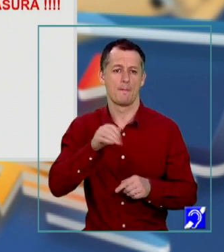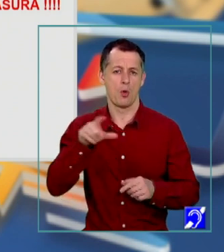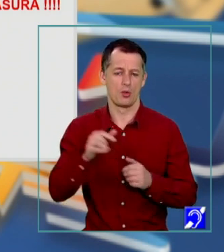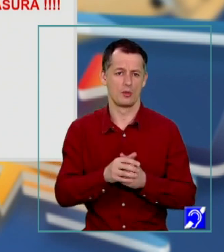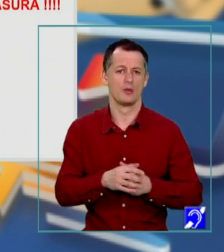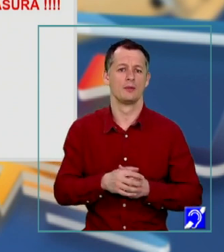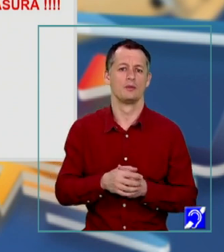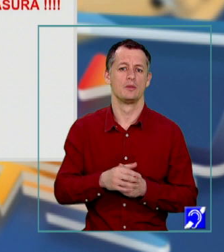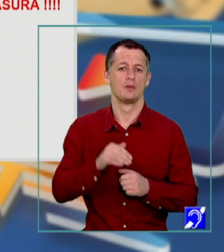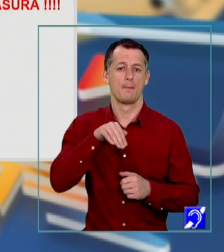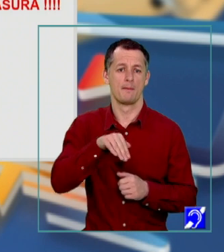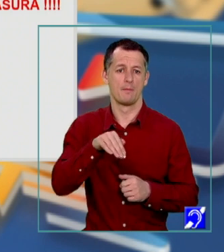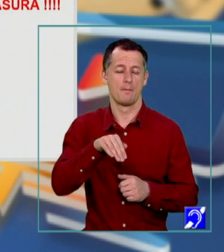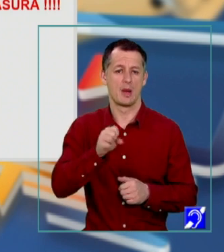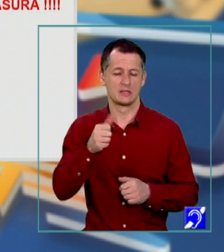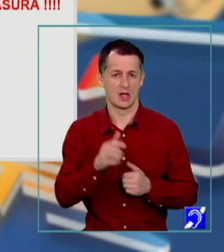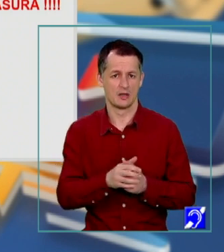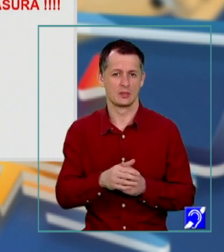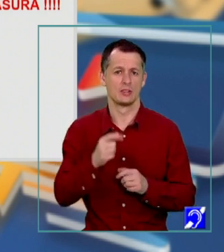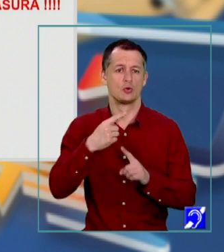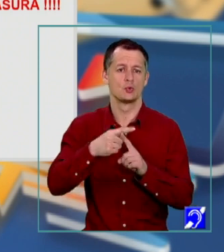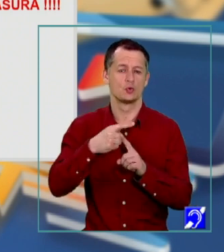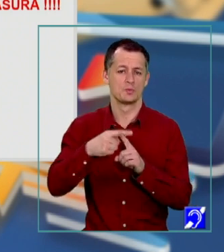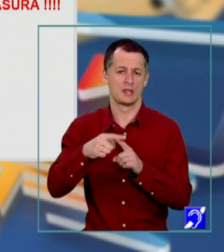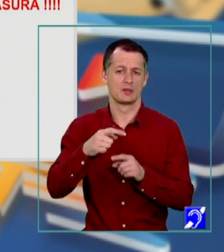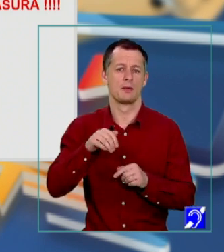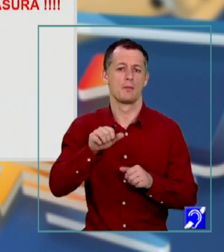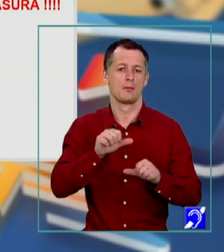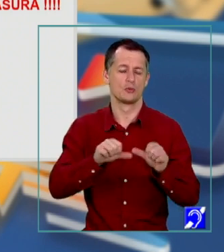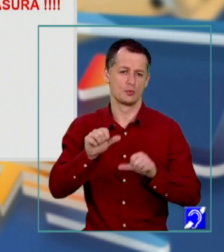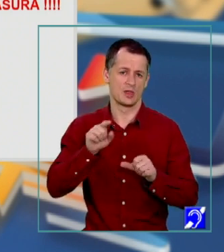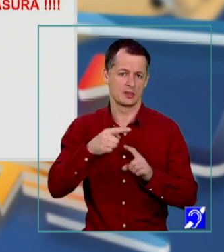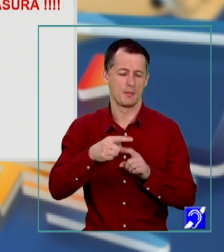de substanță de suma maselor. Numărul total de moli